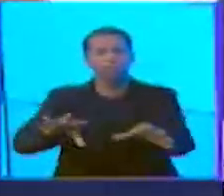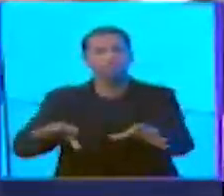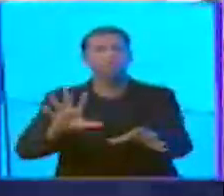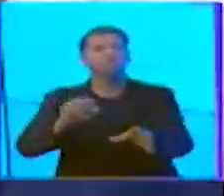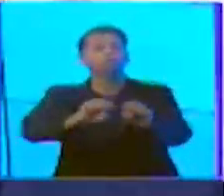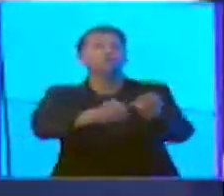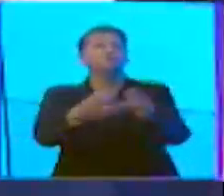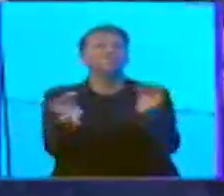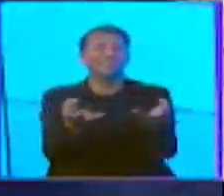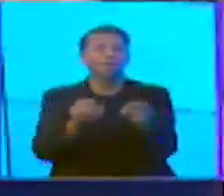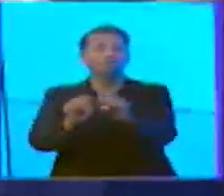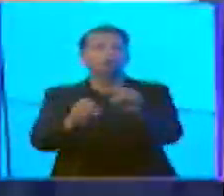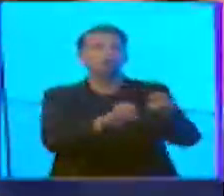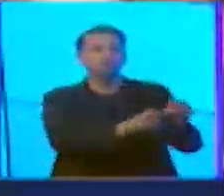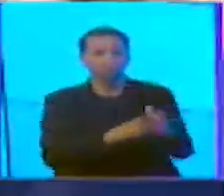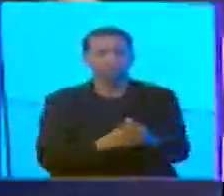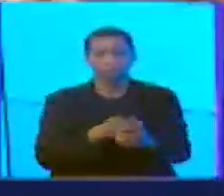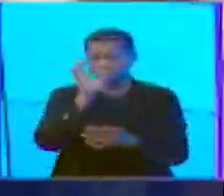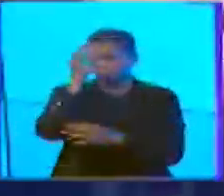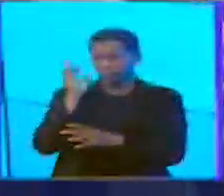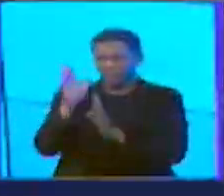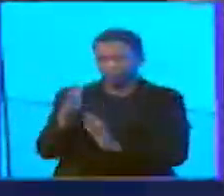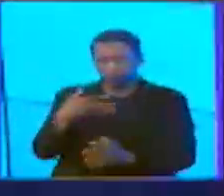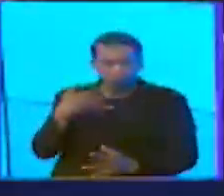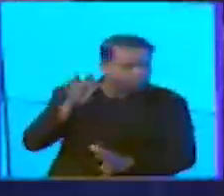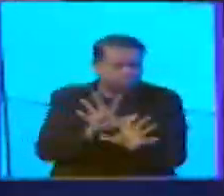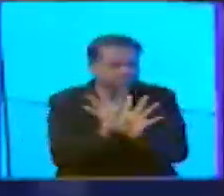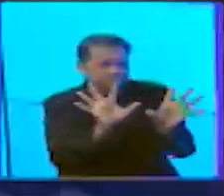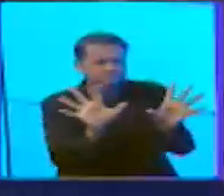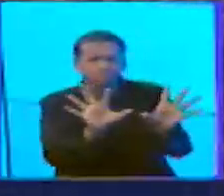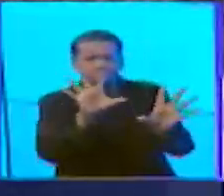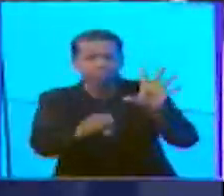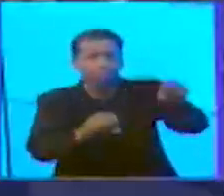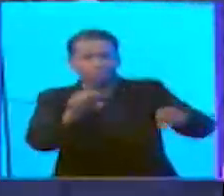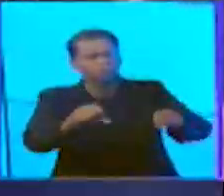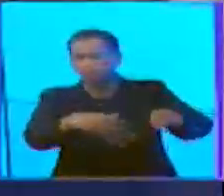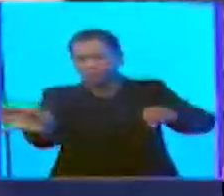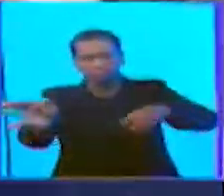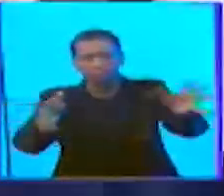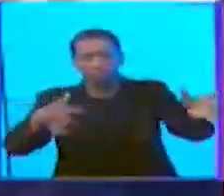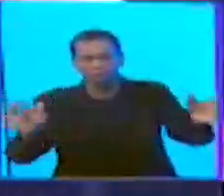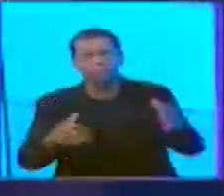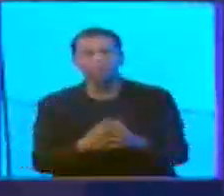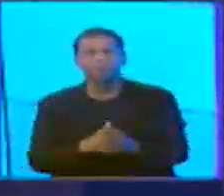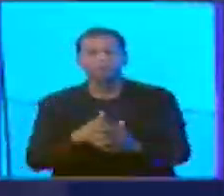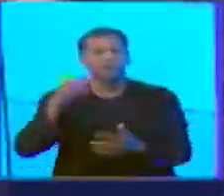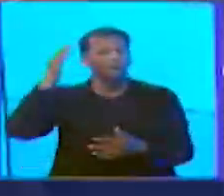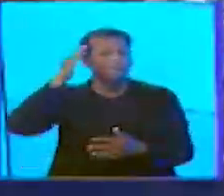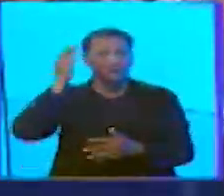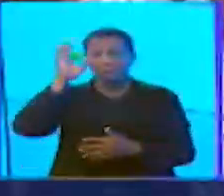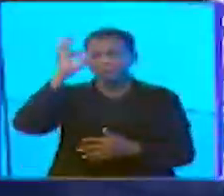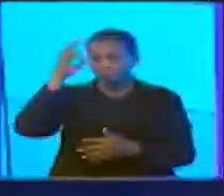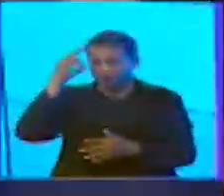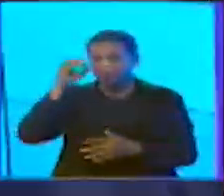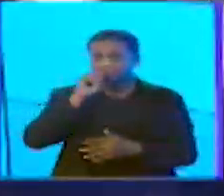Petugas terus mendorong massa untuk mundur dan membubarkan diri. Kapolda menegaskan bentrokan akibat kerumunan massa disusupi